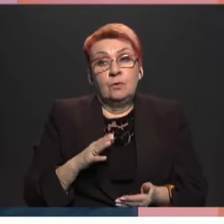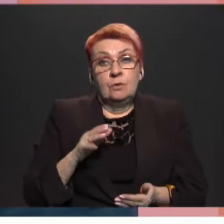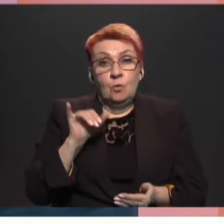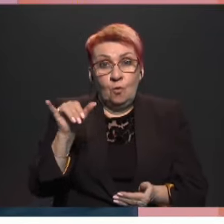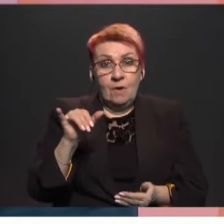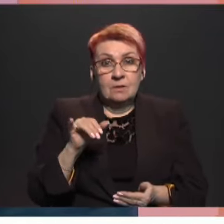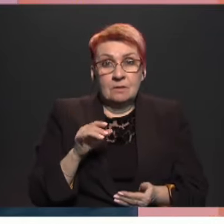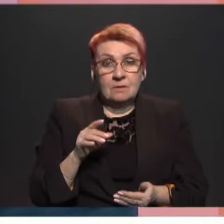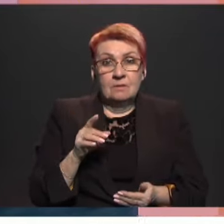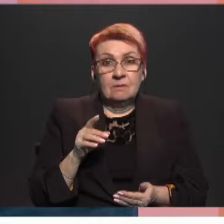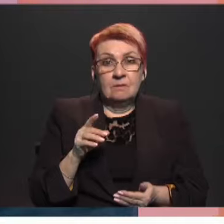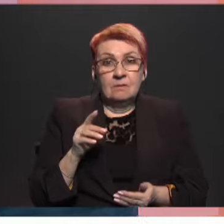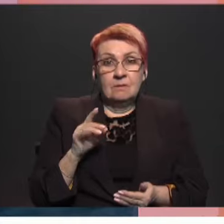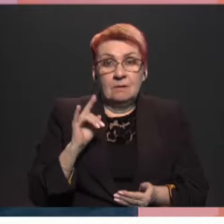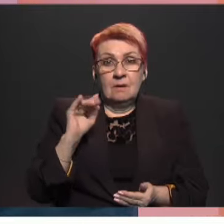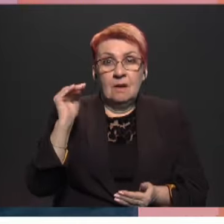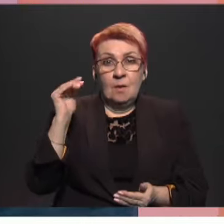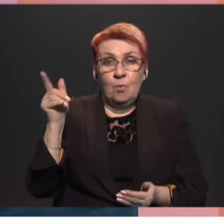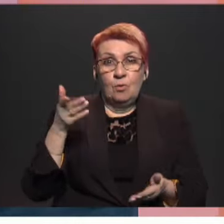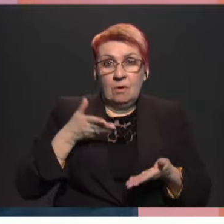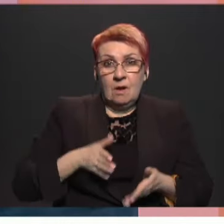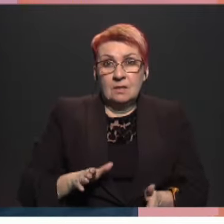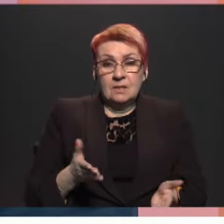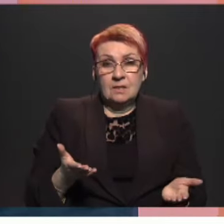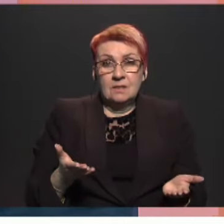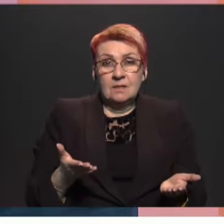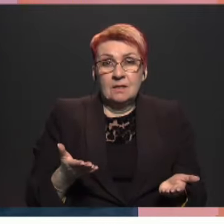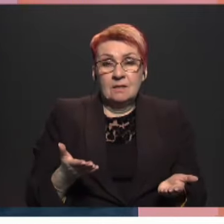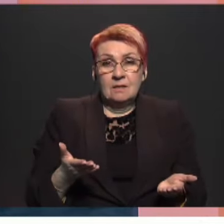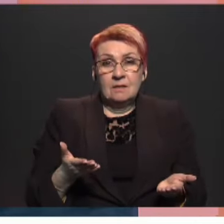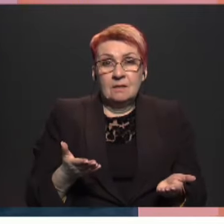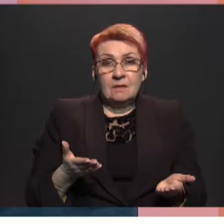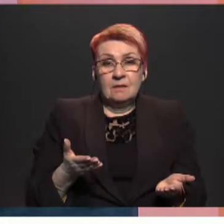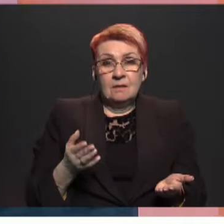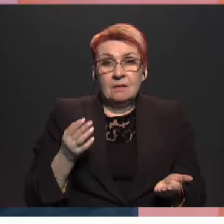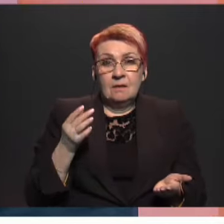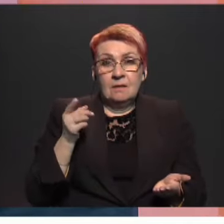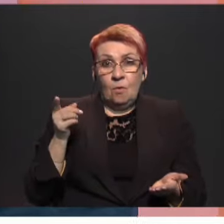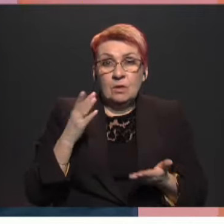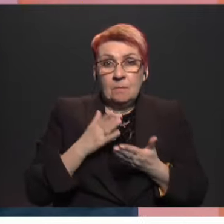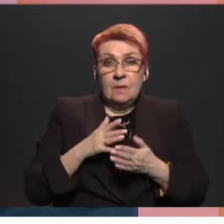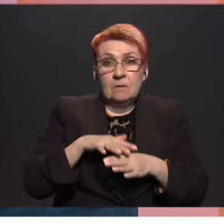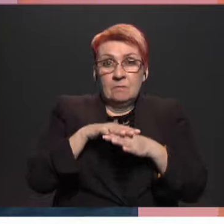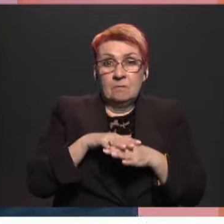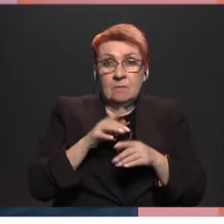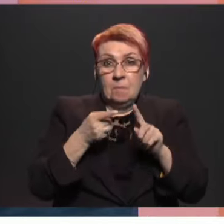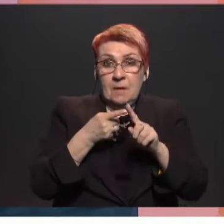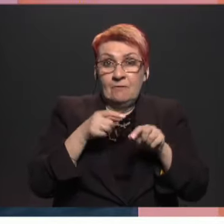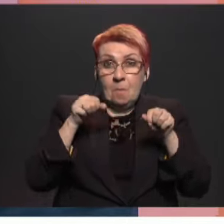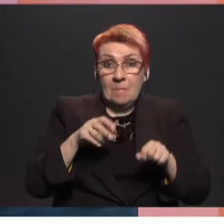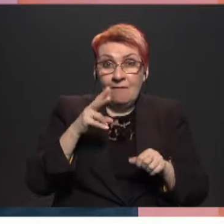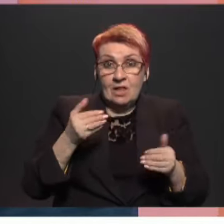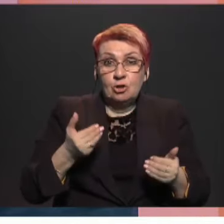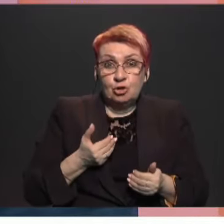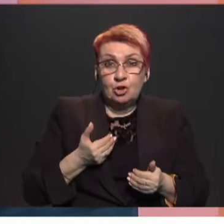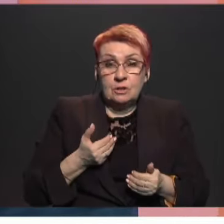ребенок. И ребенок этот имеет право два фундаментальных. Первое – это право на жизнь. Второе